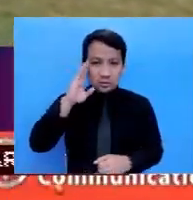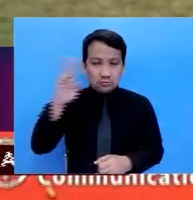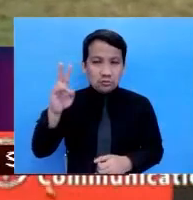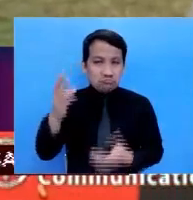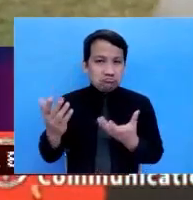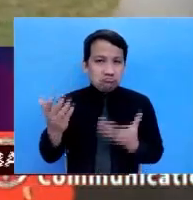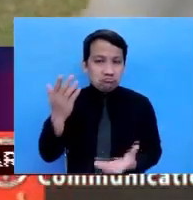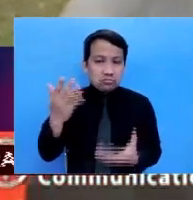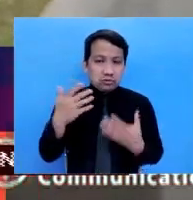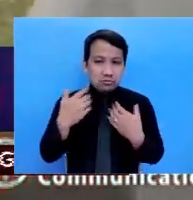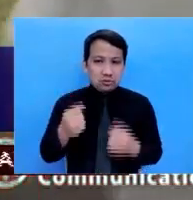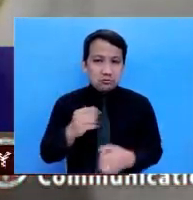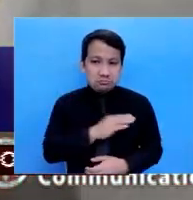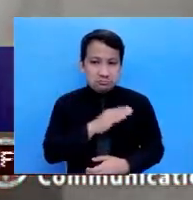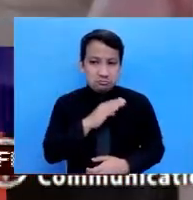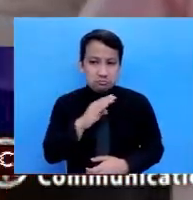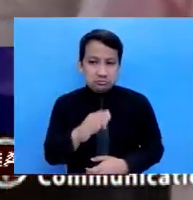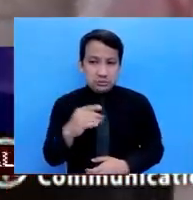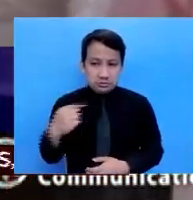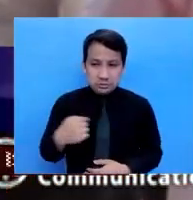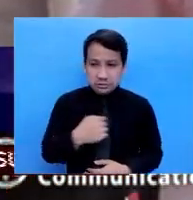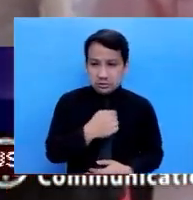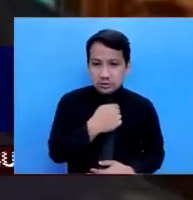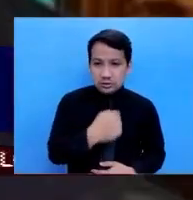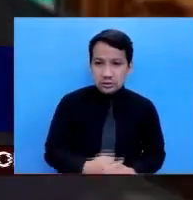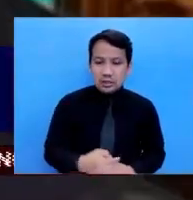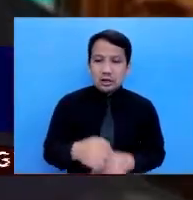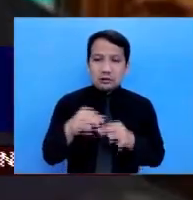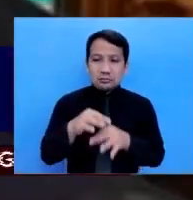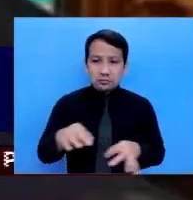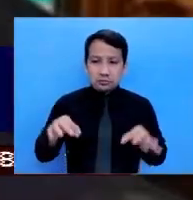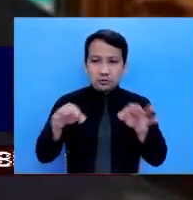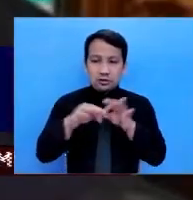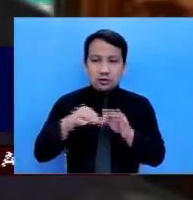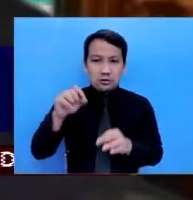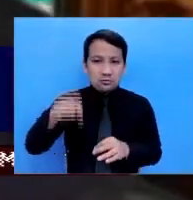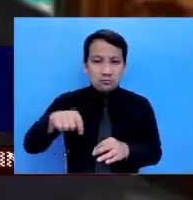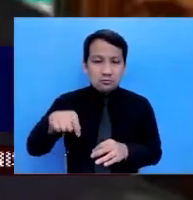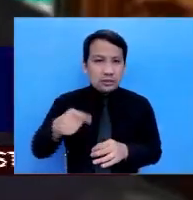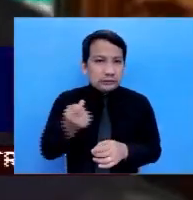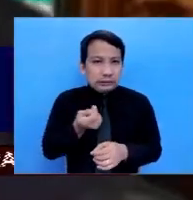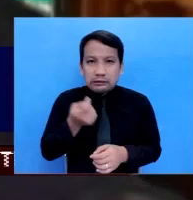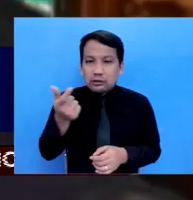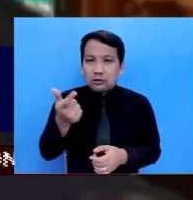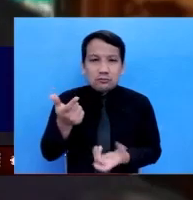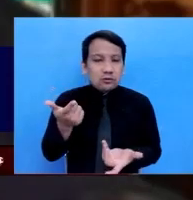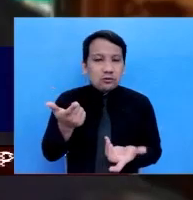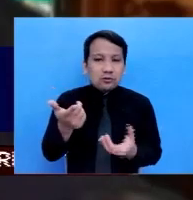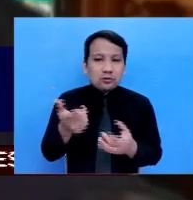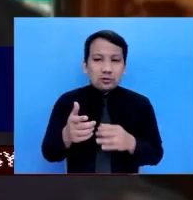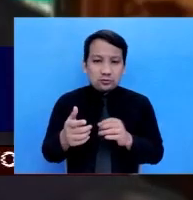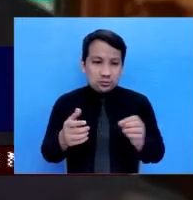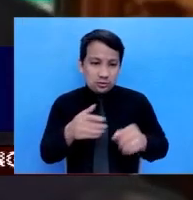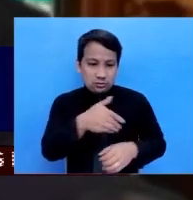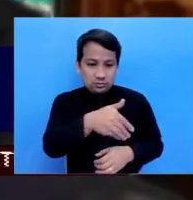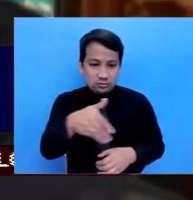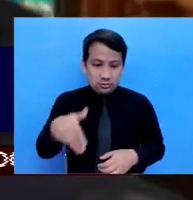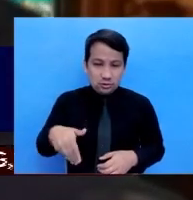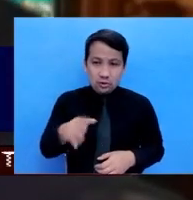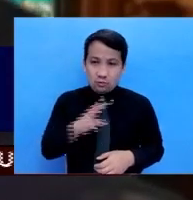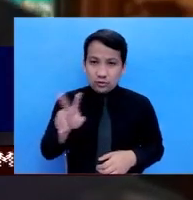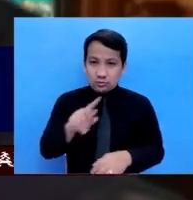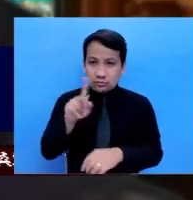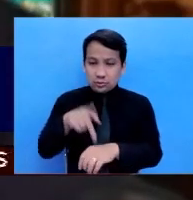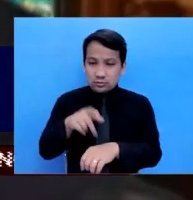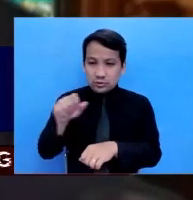nagpalakas ng loob sa China. They must undo what the president did, that China is in possession of West Philippine Sea, China can fish